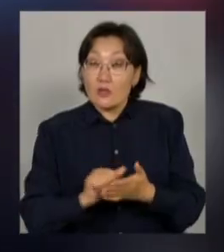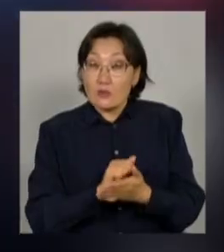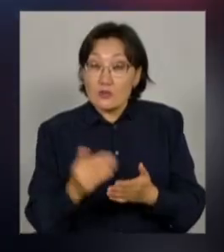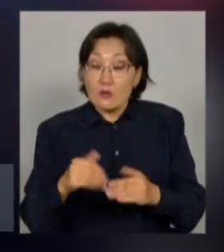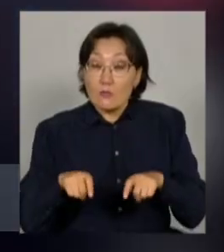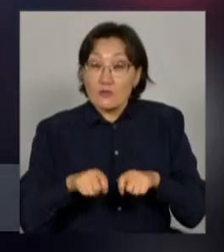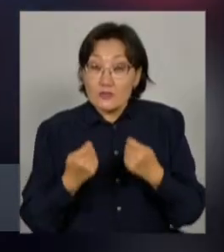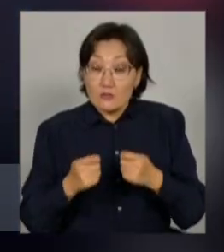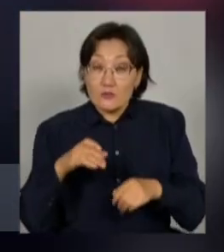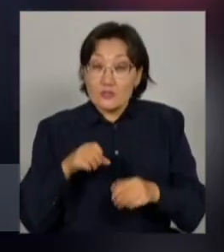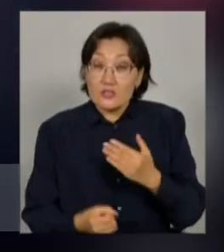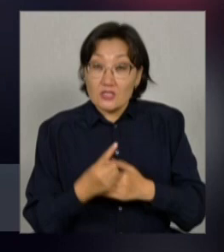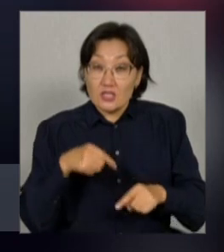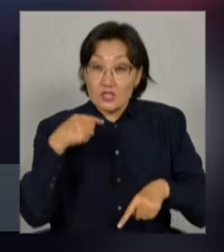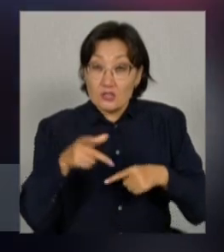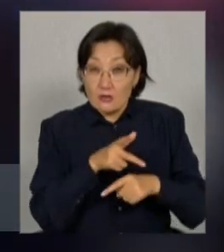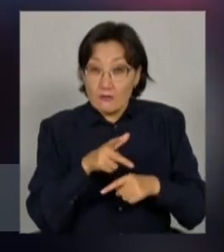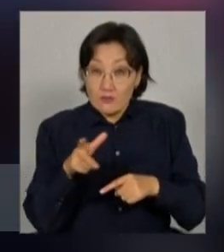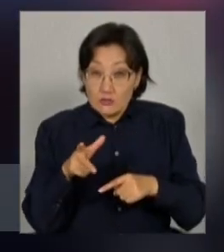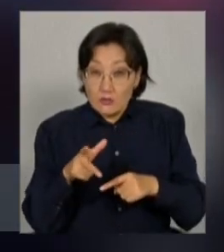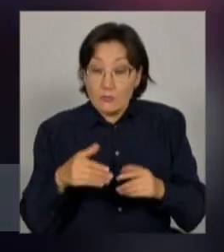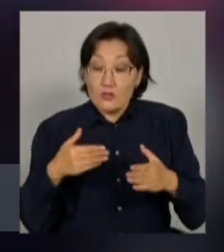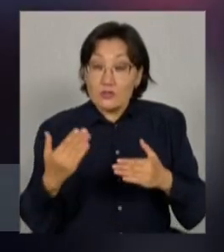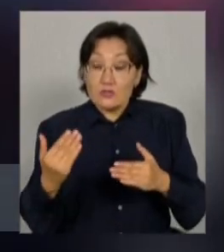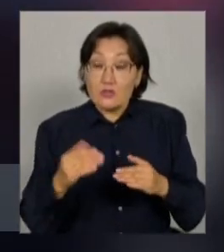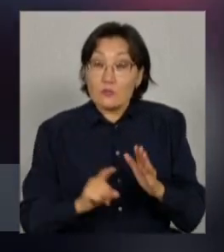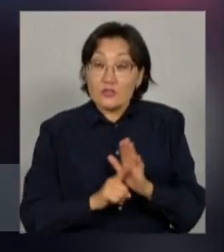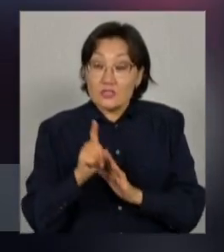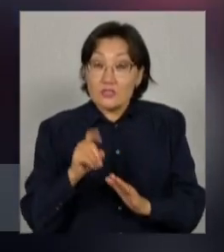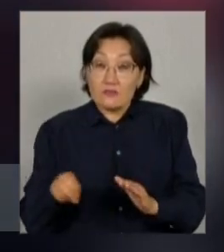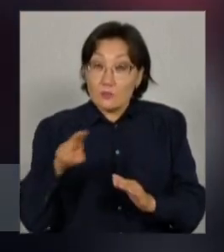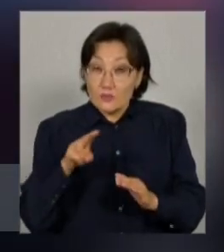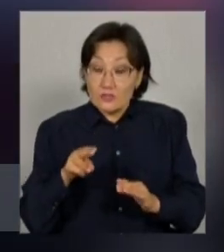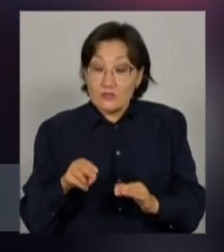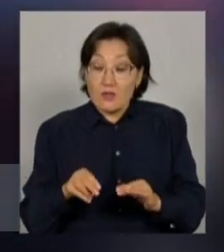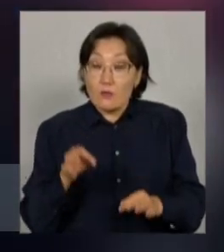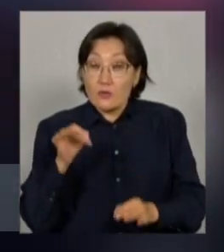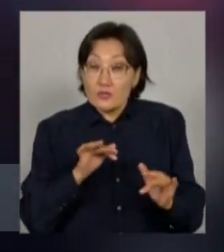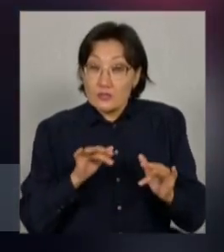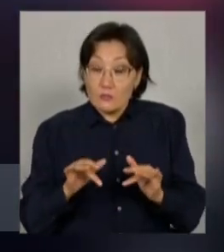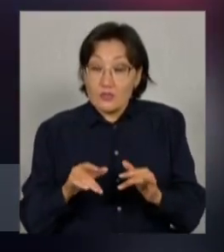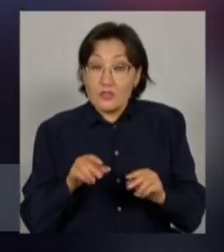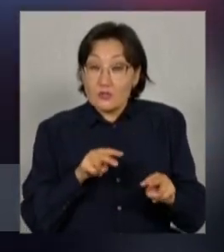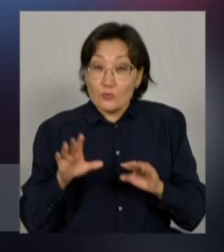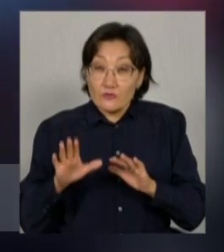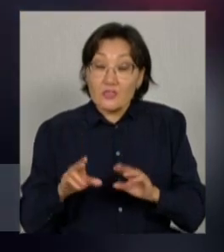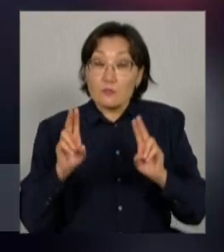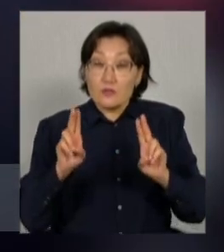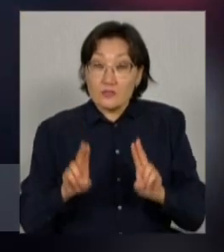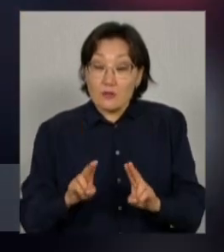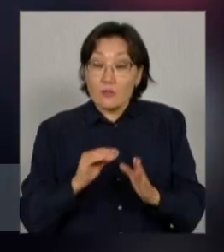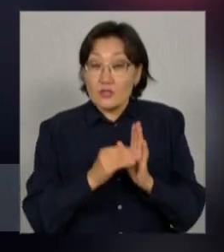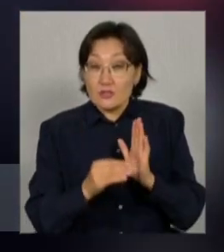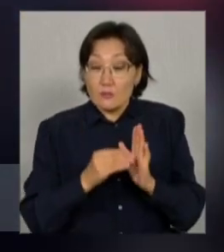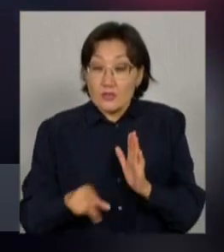Юного нарушителя выявили через видео в соцсети. В отношении него возбудили административное производство за несоблюдение требований,